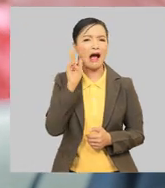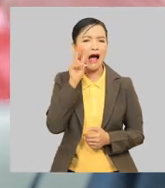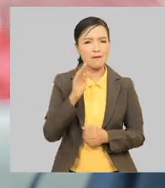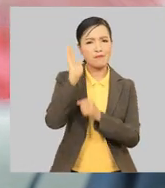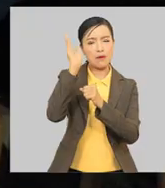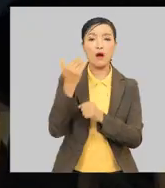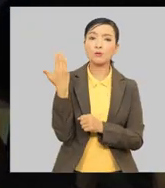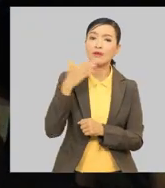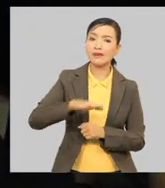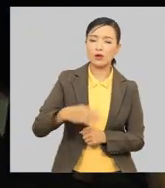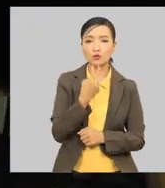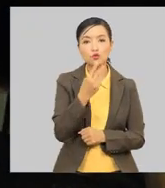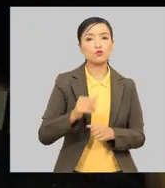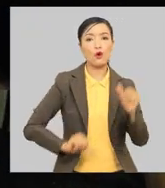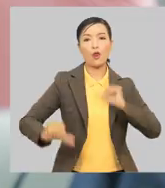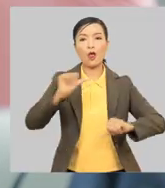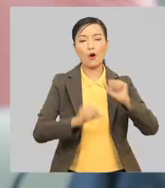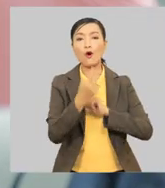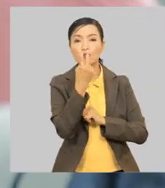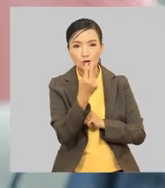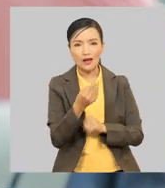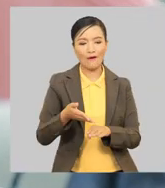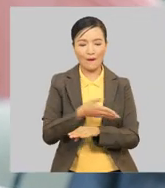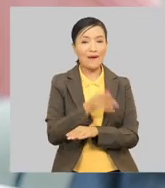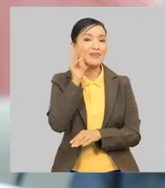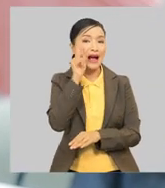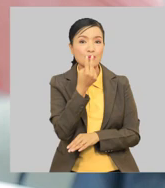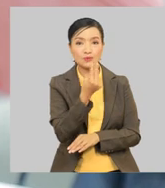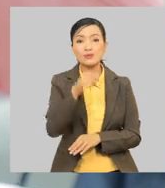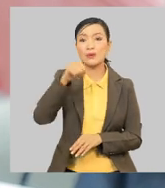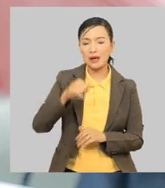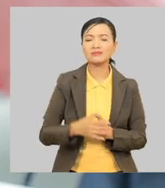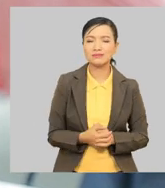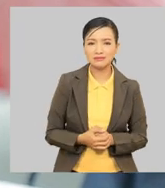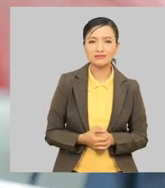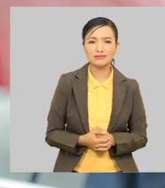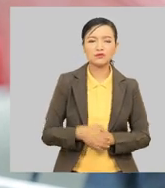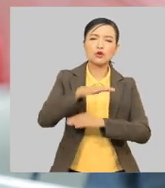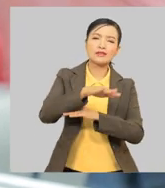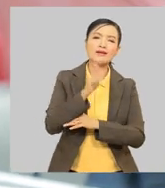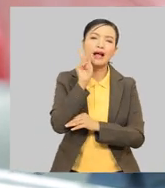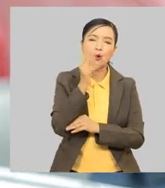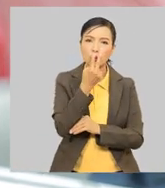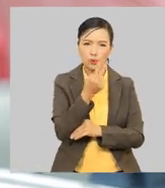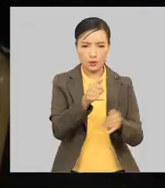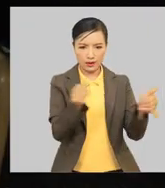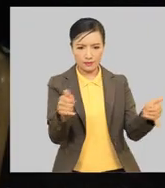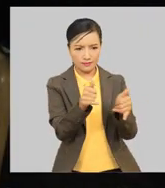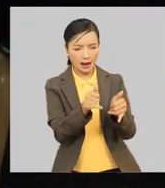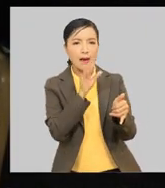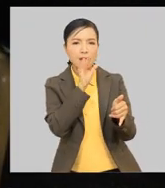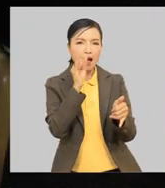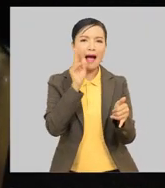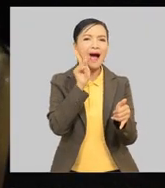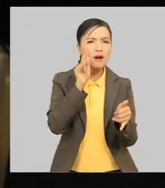เพราะว่าตอนเด็กๆชอบดูละครแต่ทีเนี้ยก่อนละครมาเราต้องดูข่าวก่อนอยู่แล้ว ดูข่าวก่อน ใช่ข่าวช่วงเย็นใช่ไหมคะเราก็จะเห็นว่